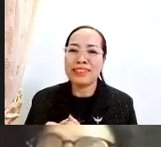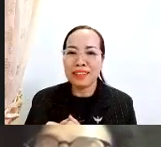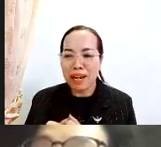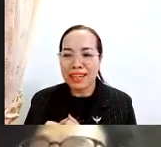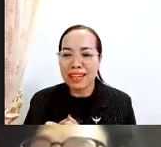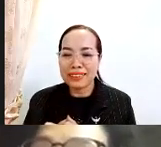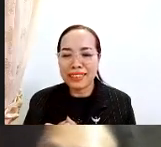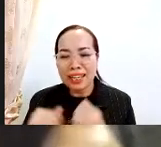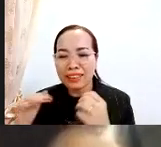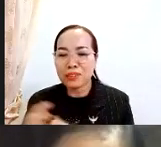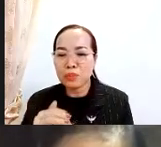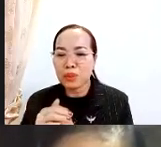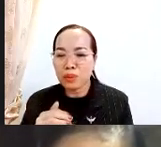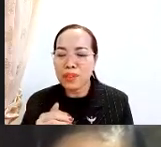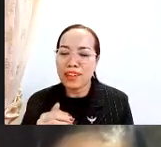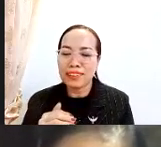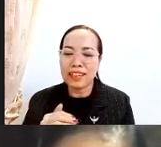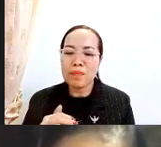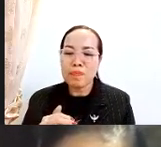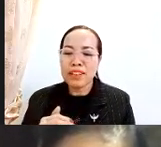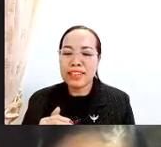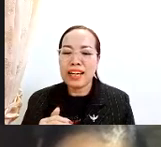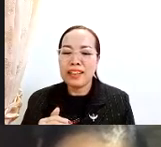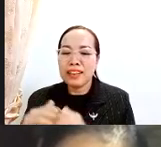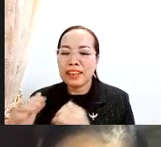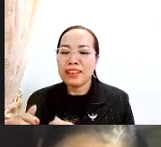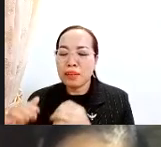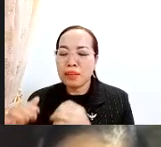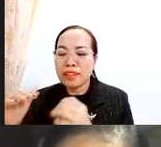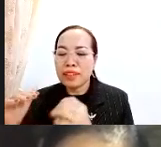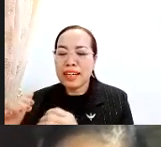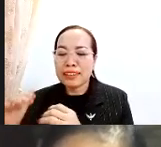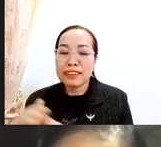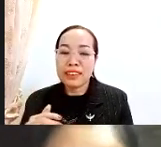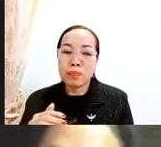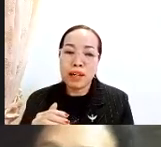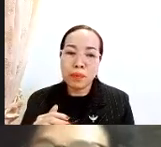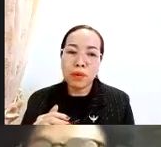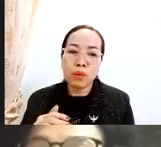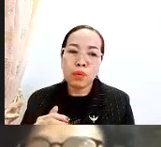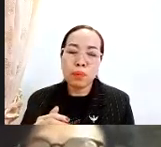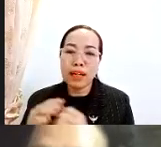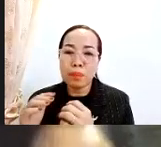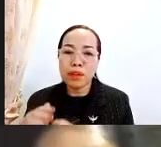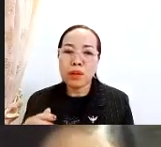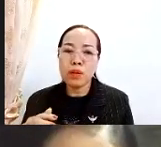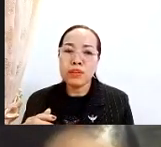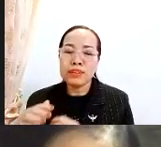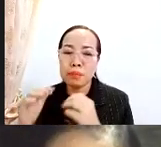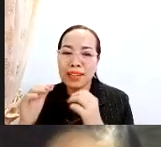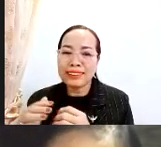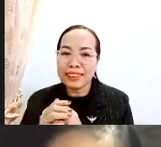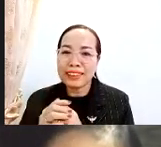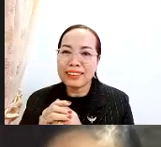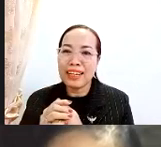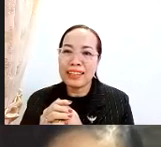chùm đánh tới bàn hời tay nó không chùm nuôi tô mỹ ở tế cha tao tầm miên ca tăng chất phạt đồ xâm